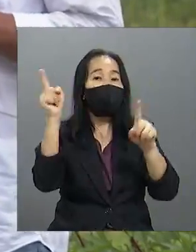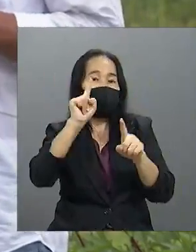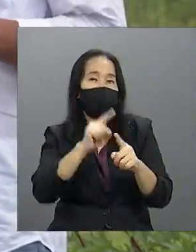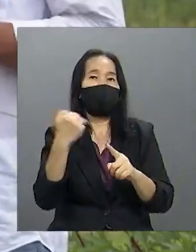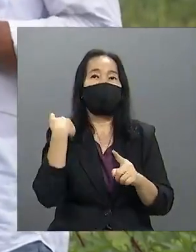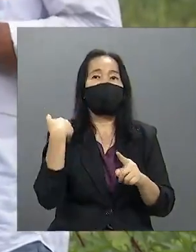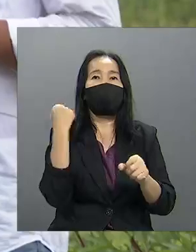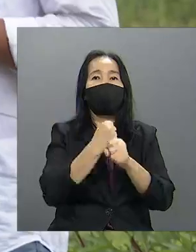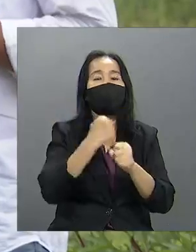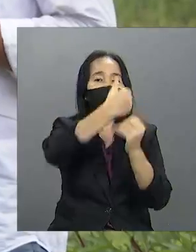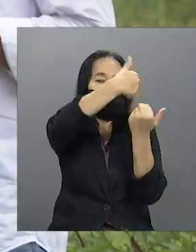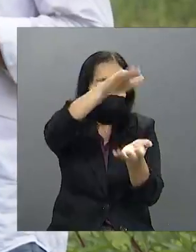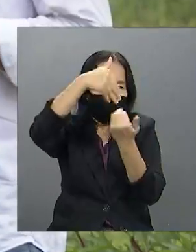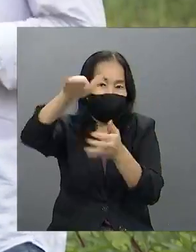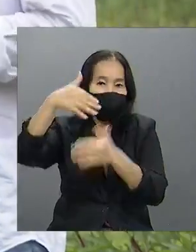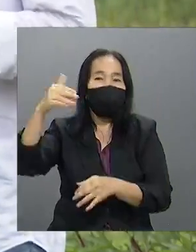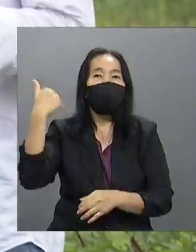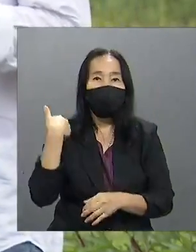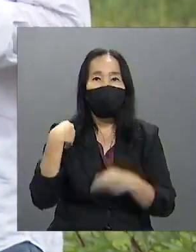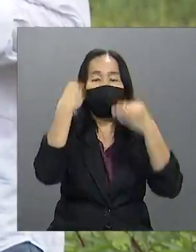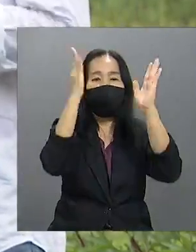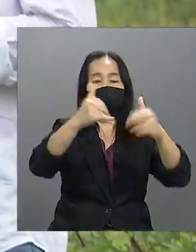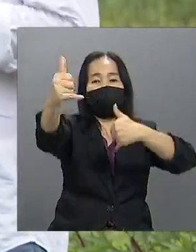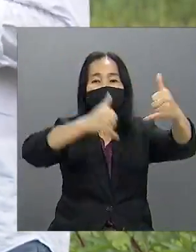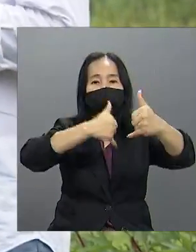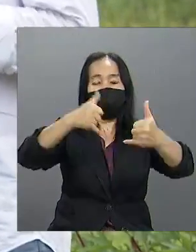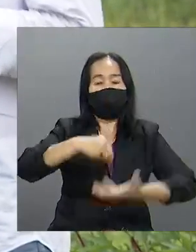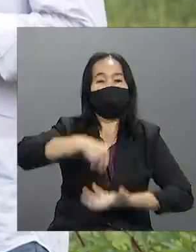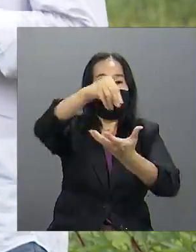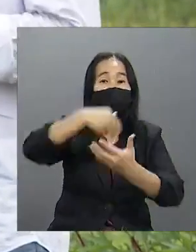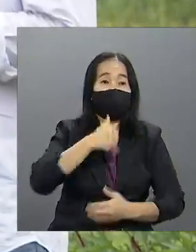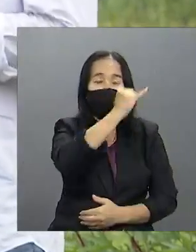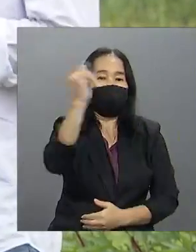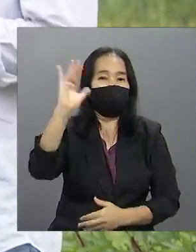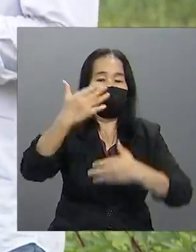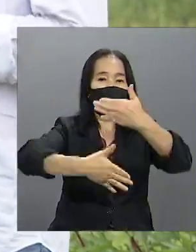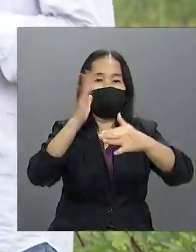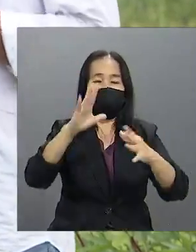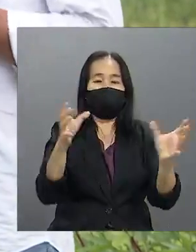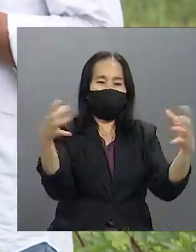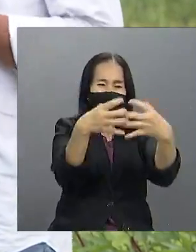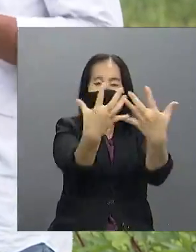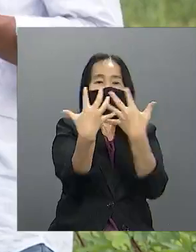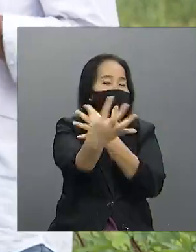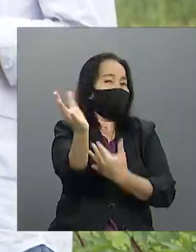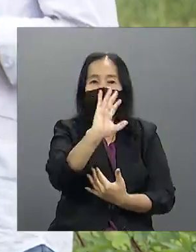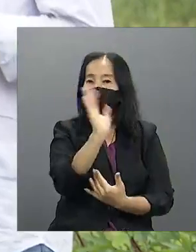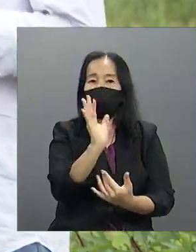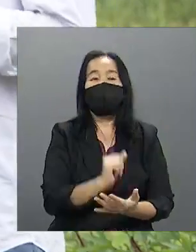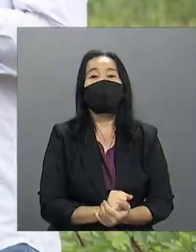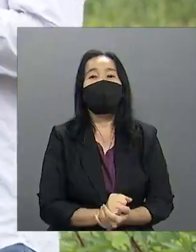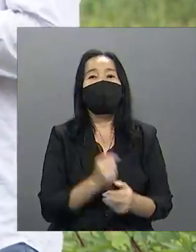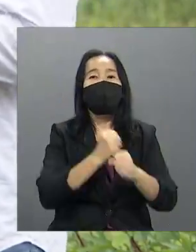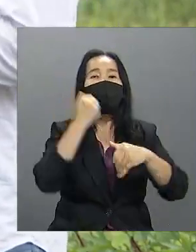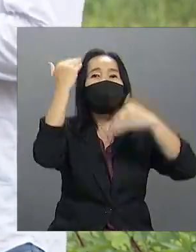แล้วก็ให้ลูกค้ามารับได้โดยที่แบบไม่มีการรวมกลุ่มกันเยอะอะไรเงี้ยครับแล้วก็กิจกรรมเวิร์กช็อป